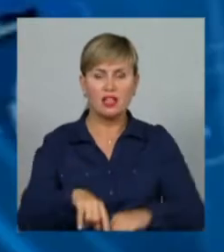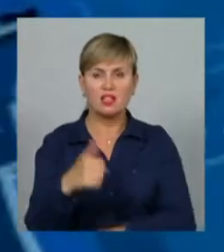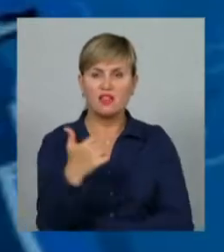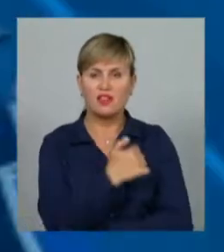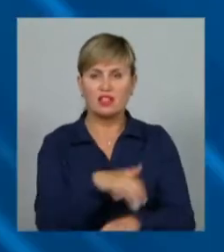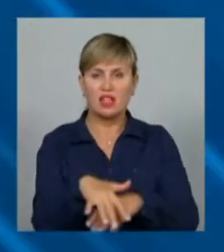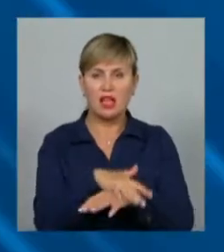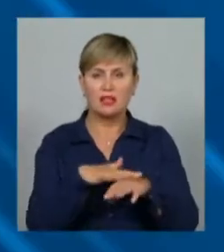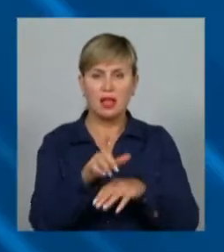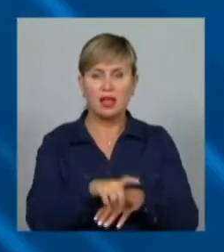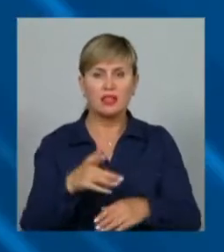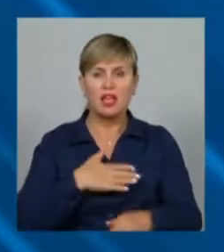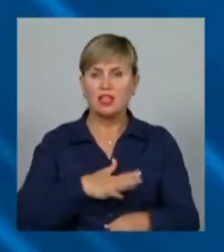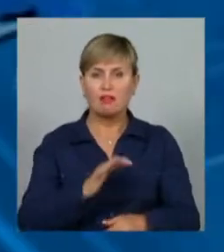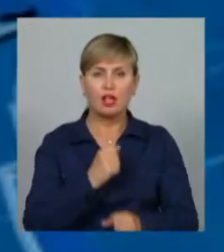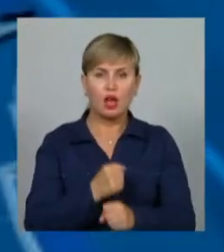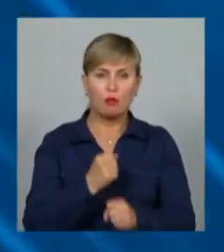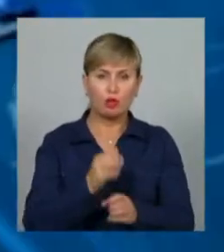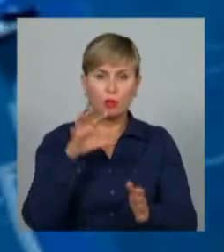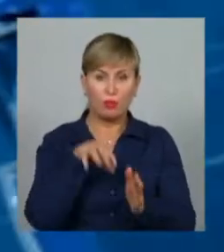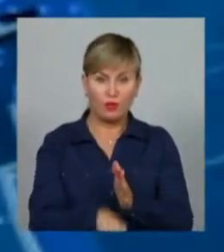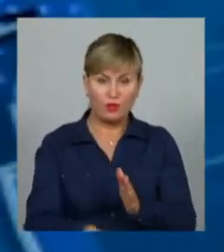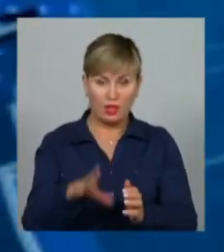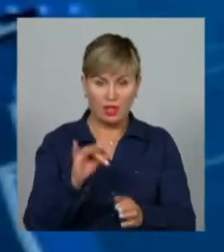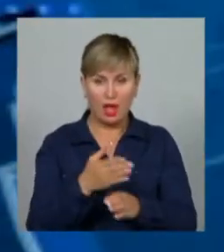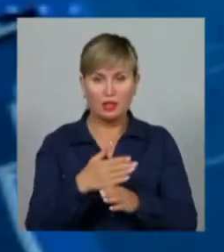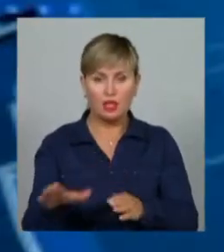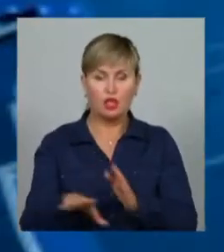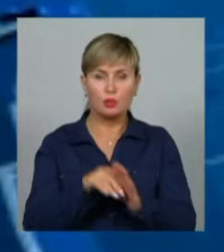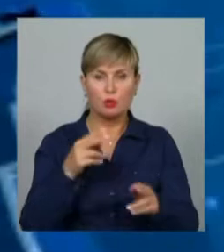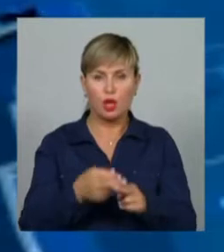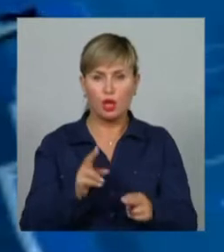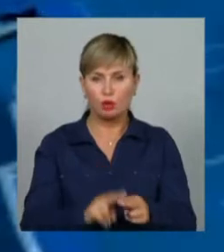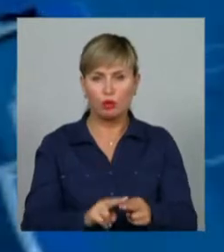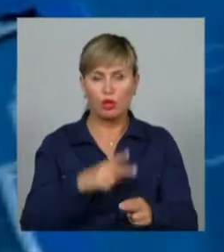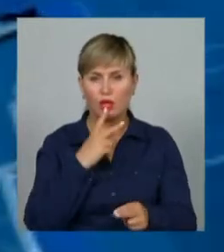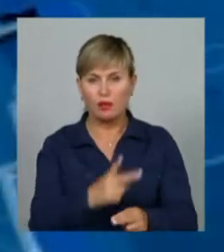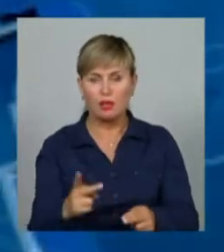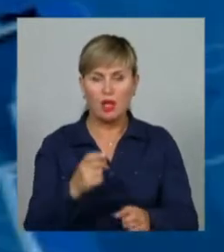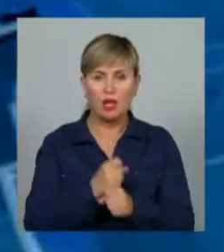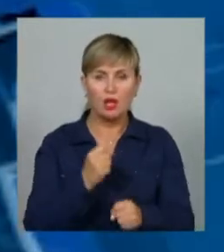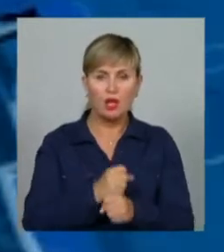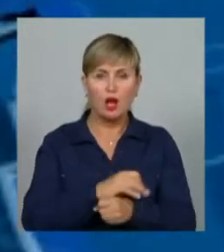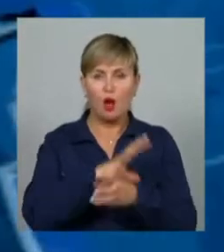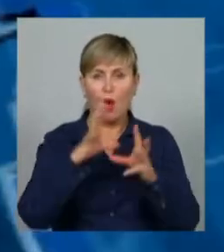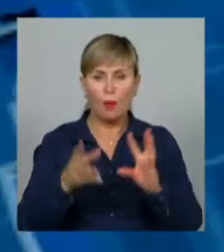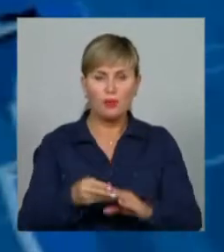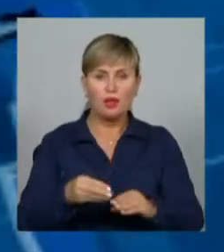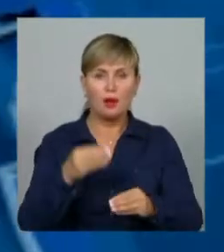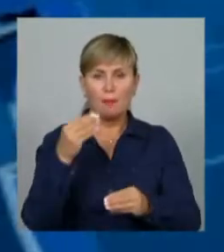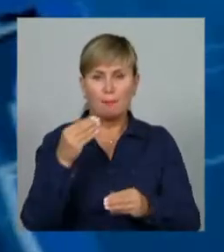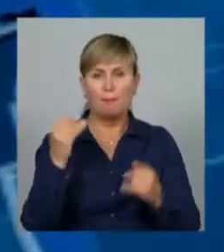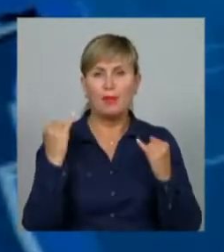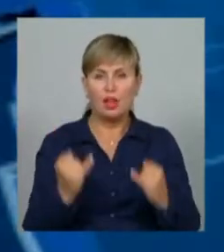вакцинации населения. Недовольны работой профильного ведомства и отдельные депутаты, которые посчитали работу по всеобщей иммунизации провальной,